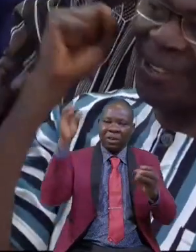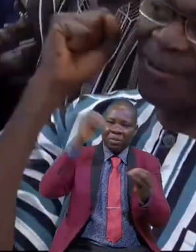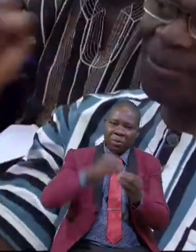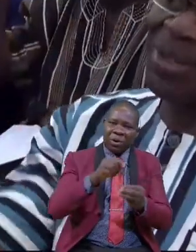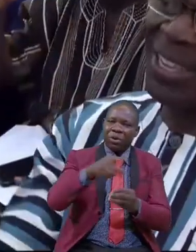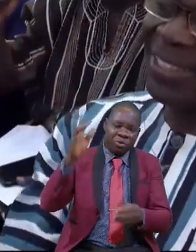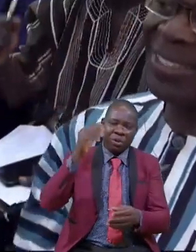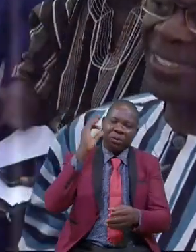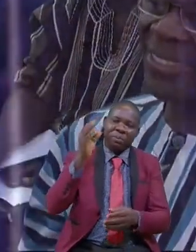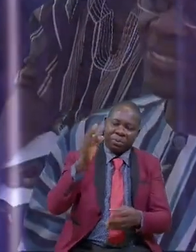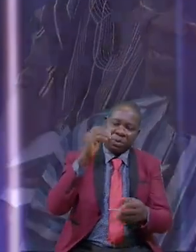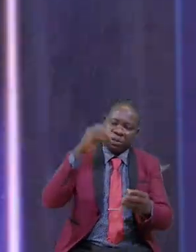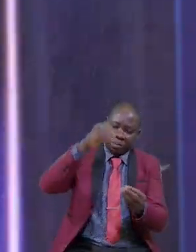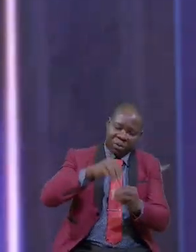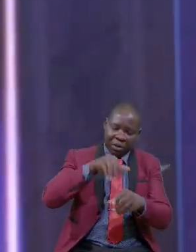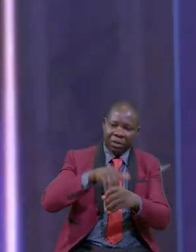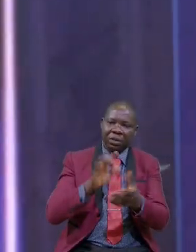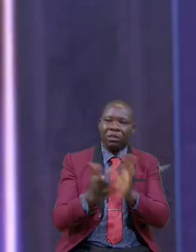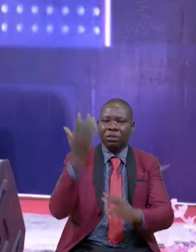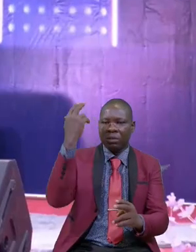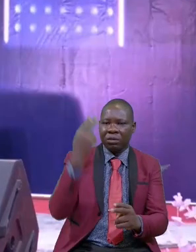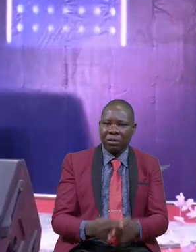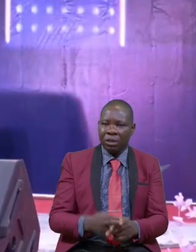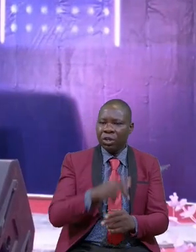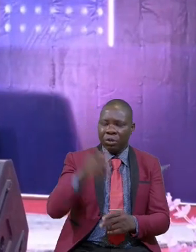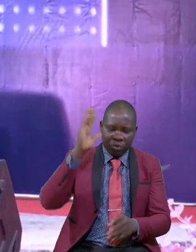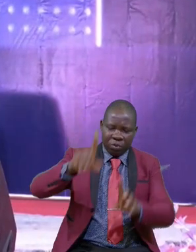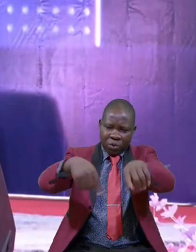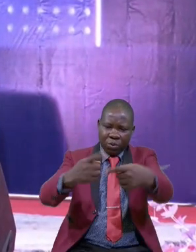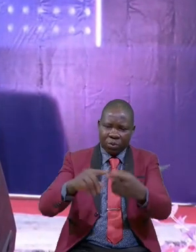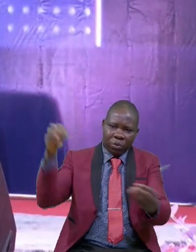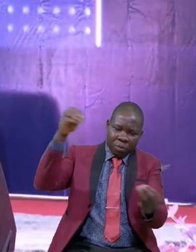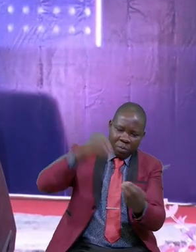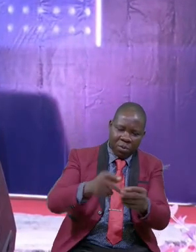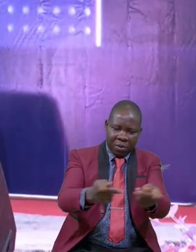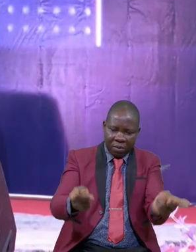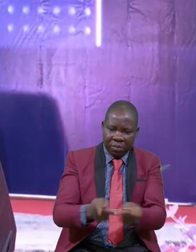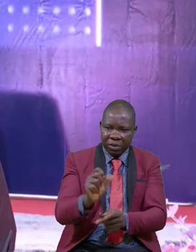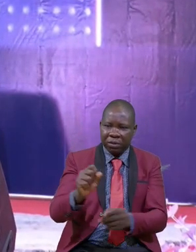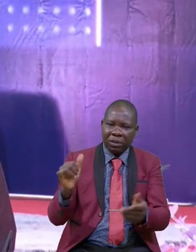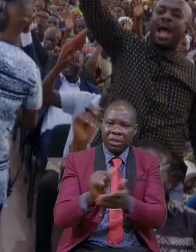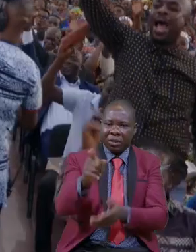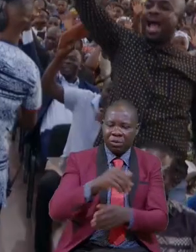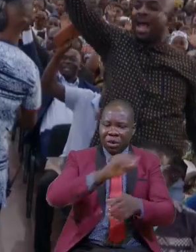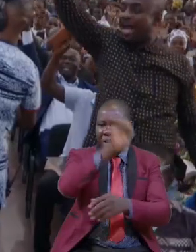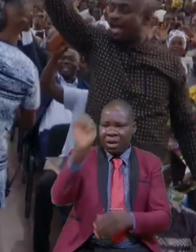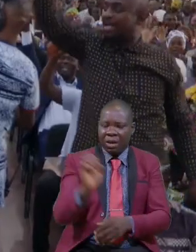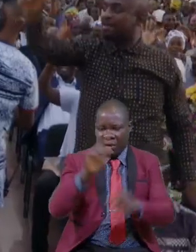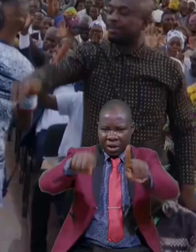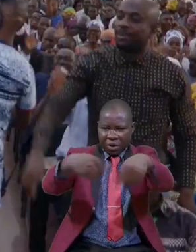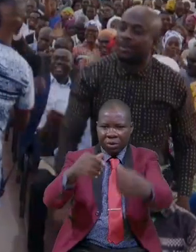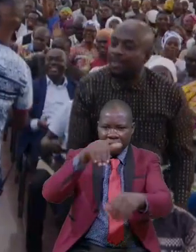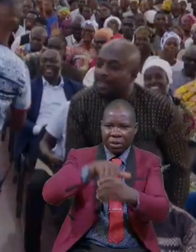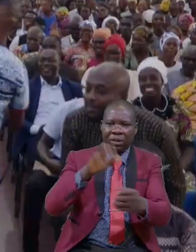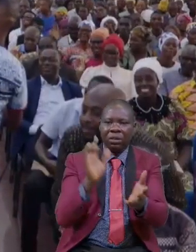plus. And you go to more et tu iras à plusieurs endroits plus que par le passé au nom de